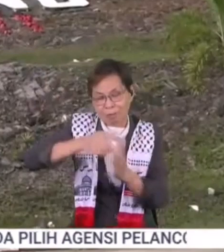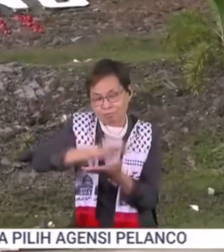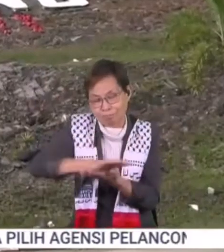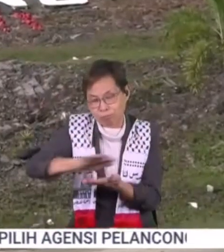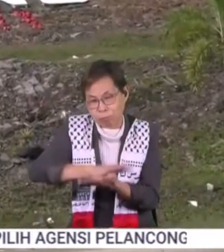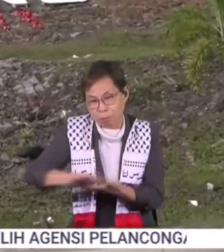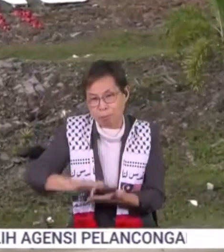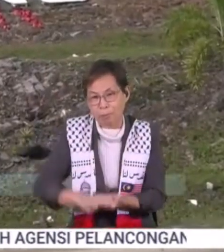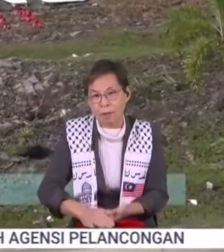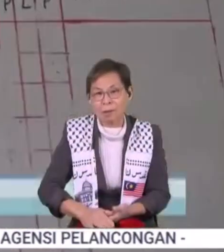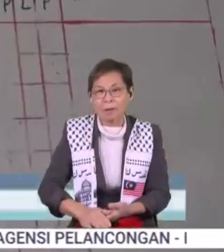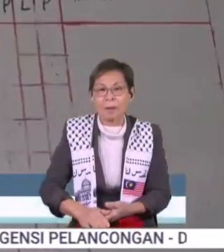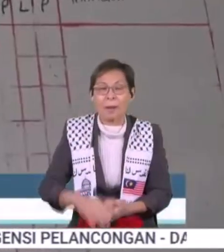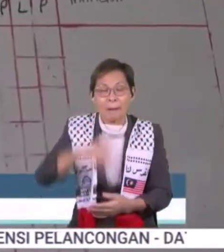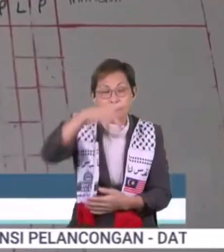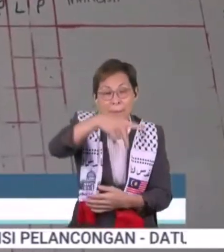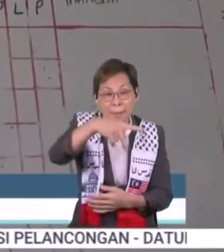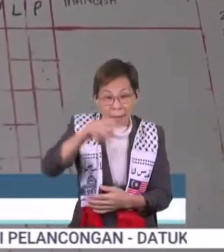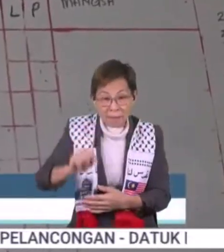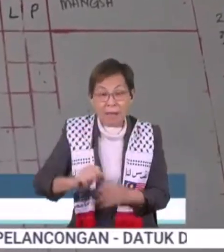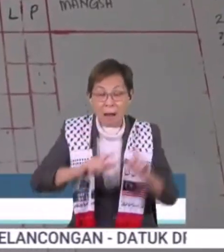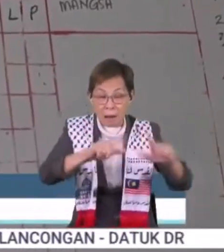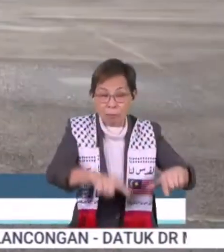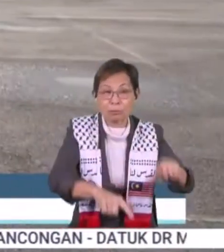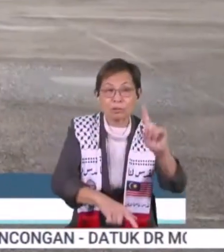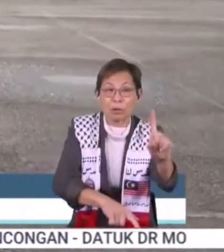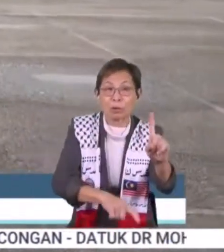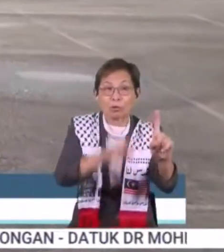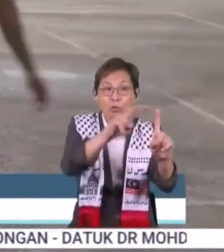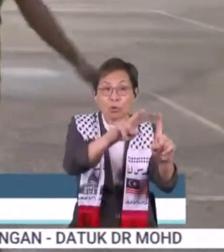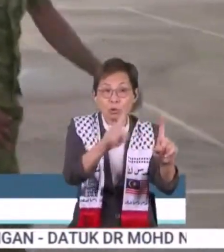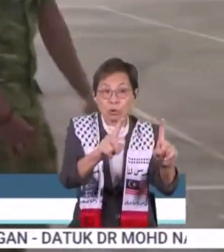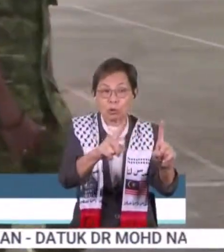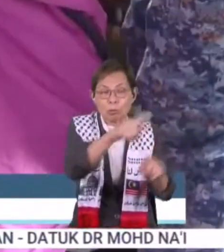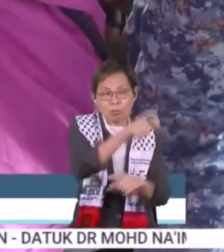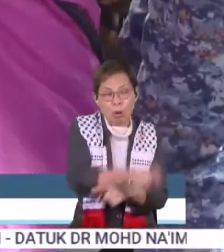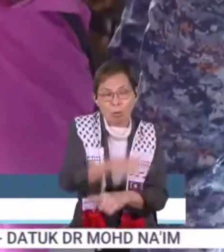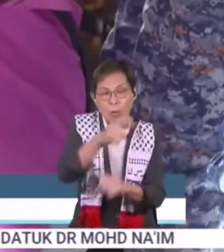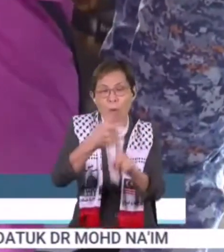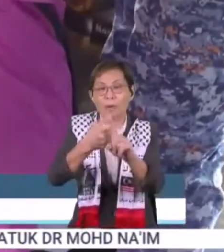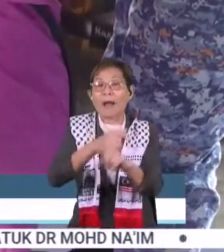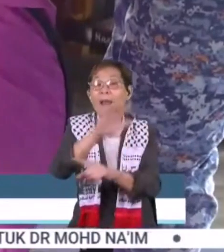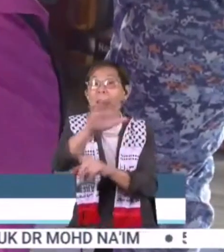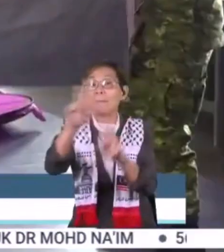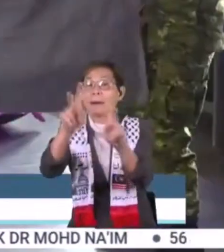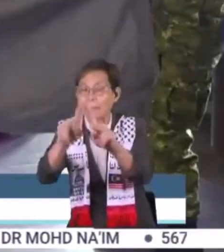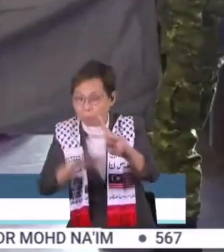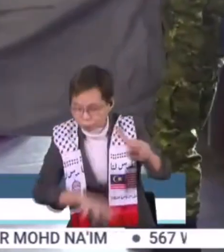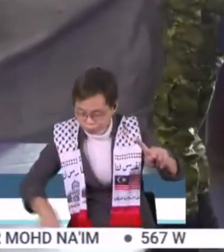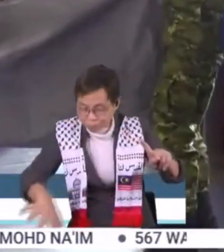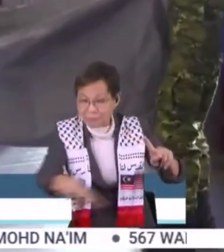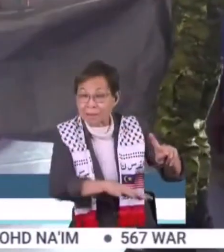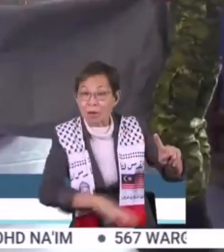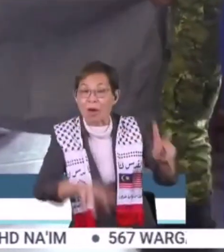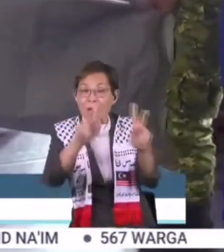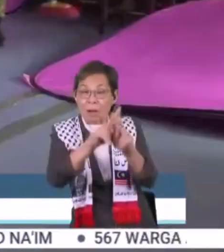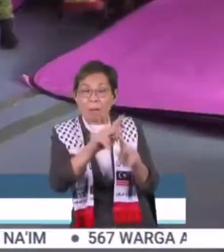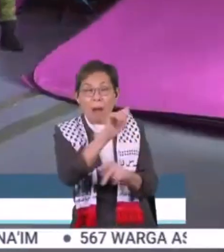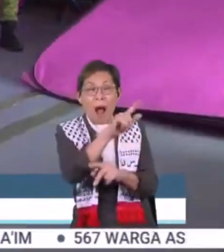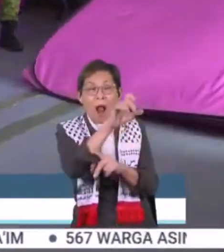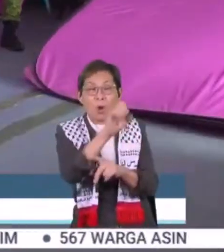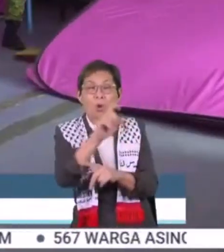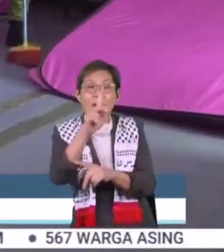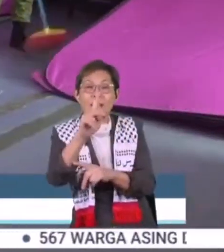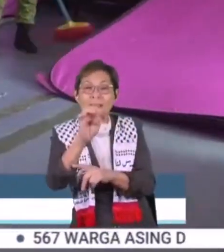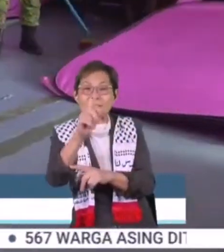lalu difahamkan PPS berkenaan menempatkan 121 penduduk dari lima Kampung sekitar antaranya Kampung alur